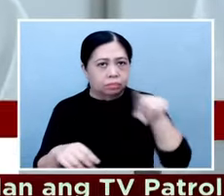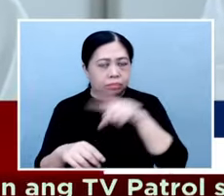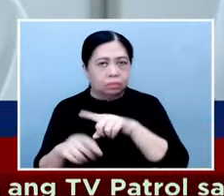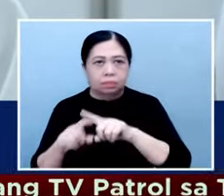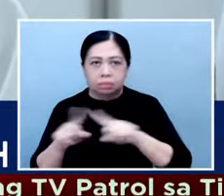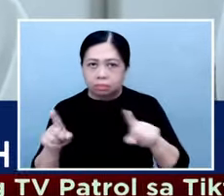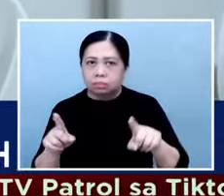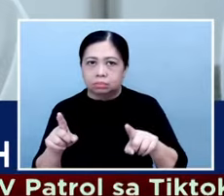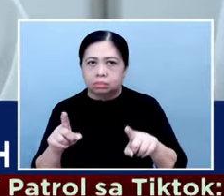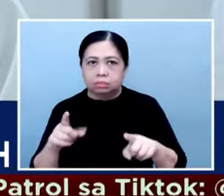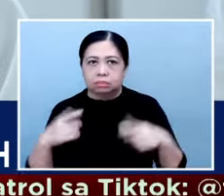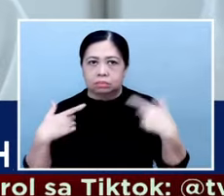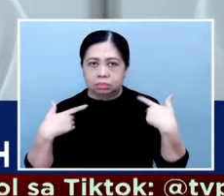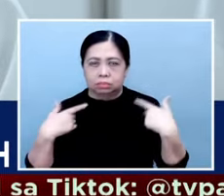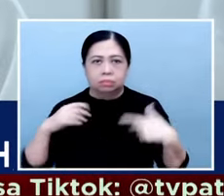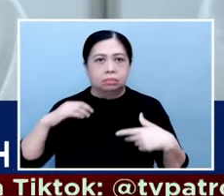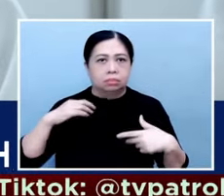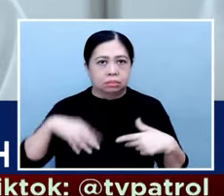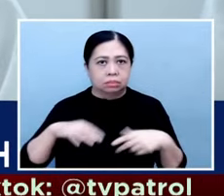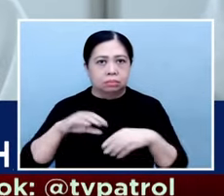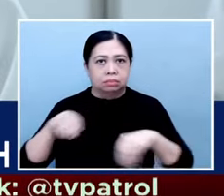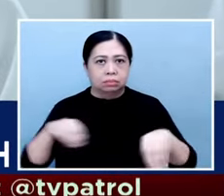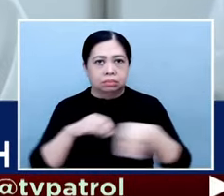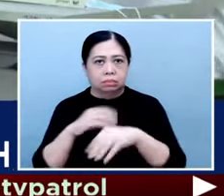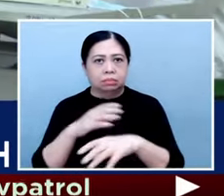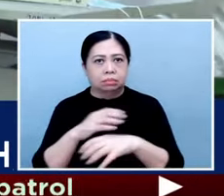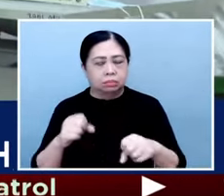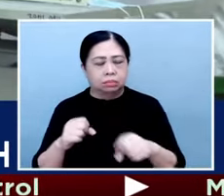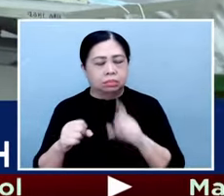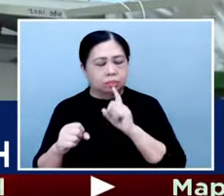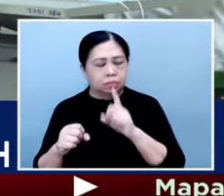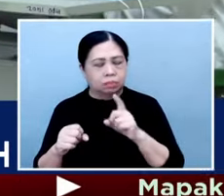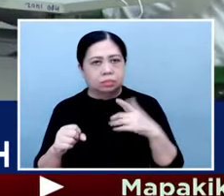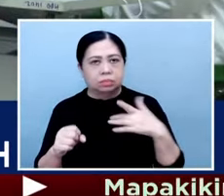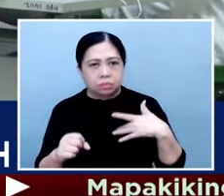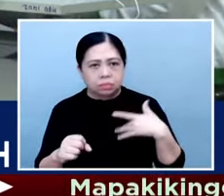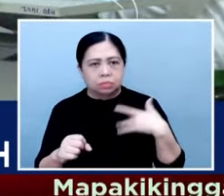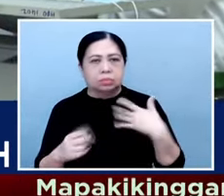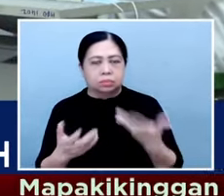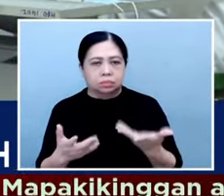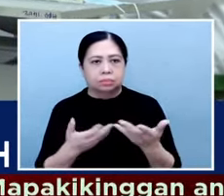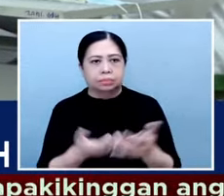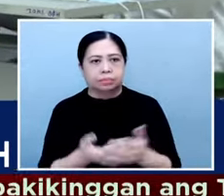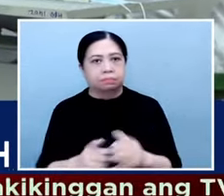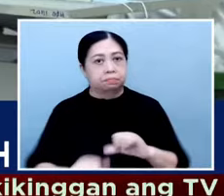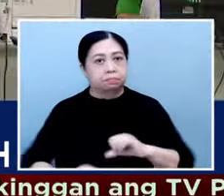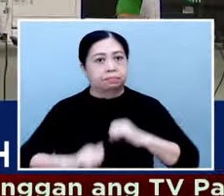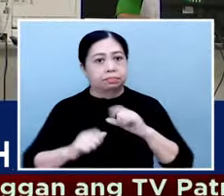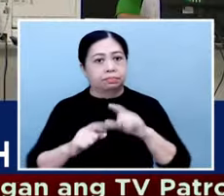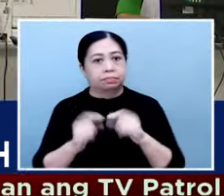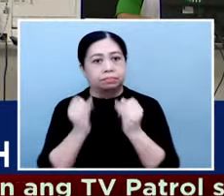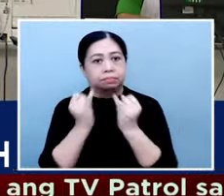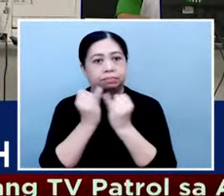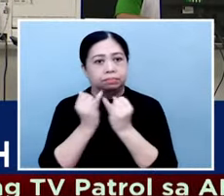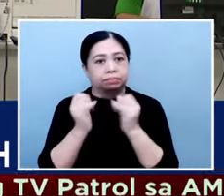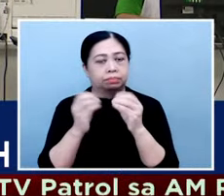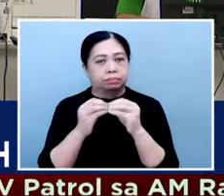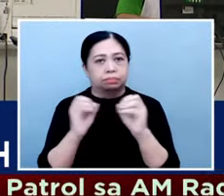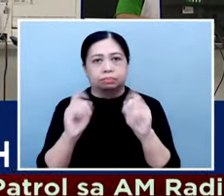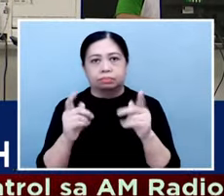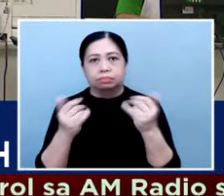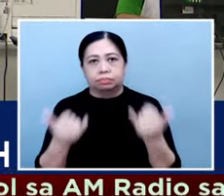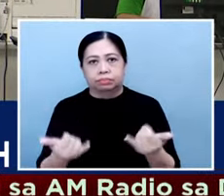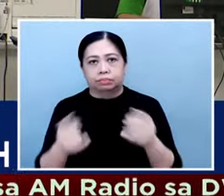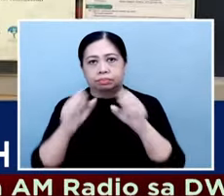benefits that they're going to feel, ramdam na ramdam nila. Ipinagmalaki din ng PhilHealth na mas maayos na ang